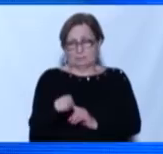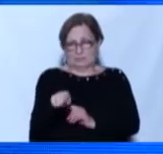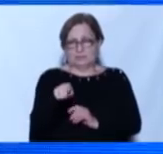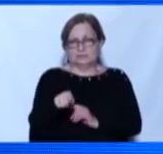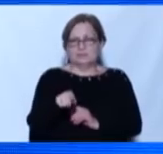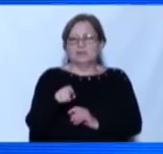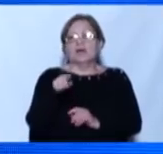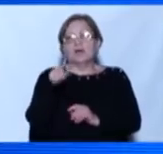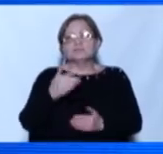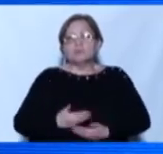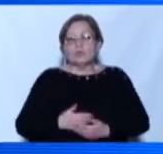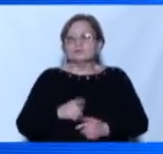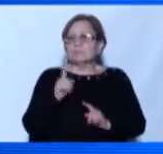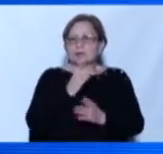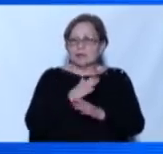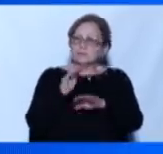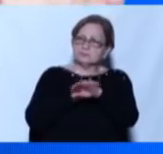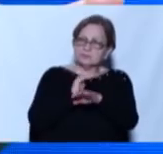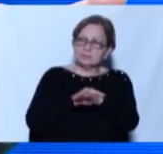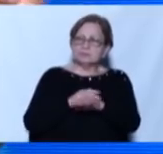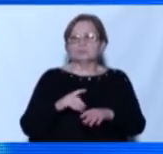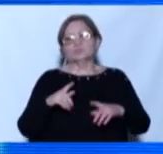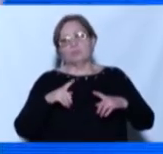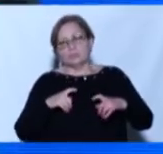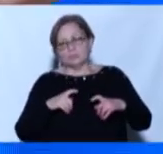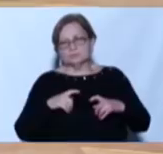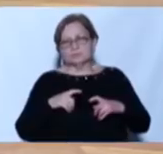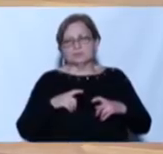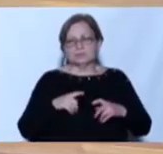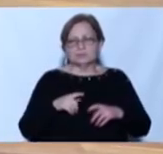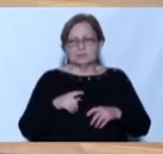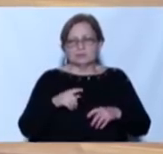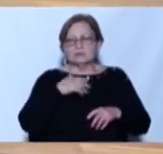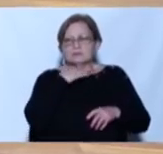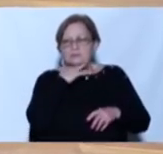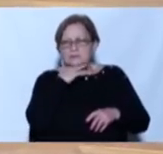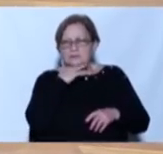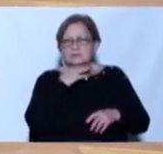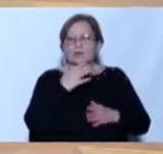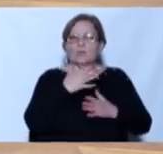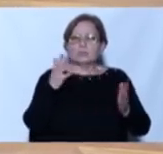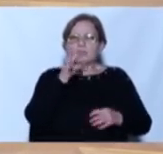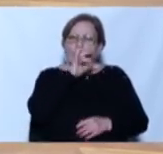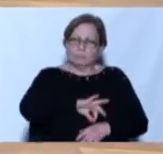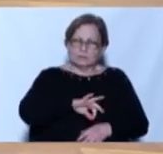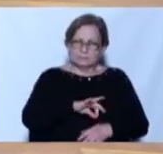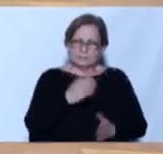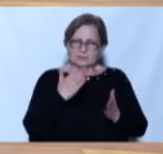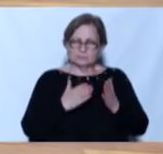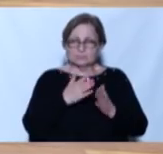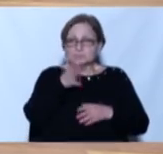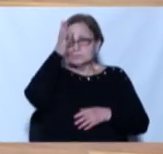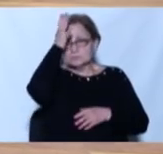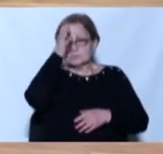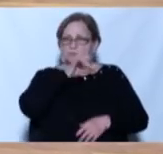დგას სიკეთეზე თუ დგას ბოროტებაზე. სიბრიყვეა უფრო და არ გაგიკვირდეთ, სიბრიყვე უფრო მომგებიანია თუ ესე ვთქვათ